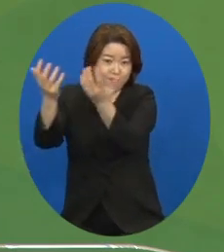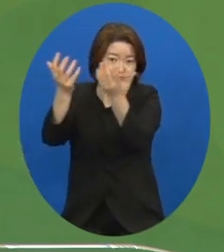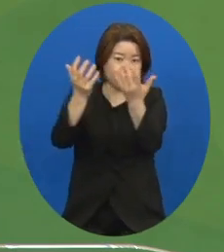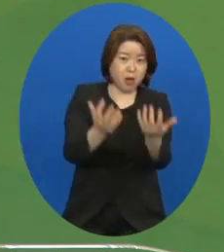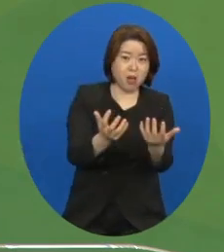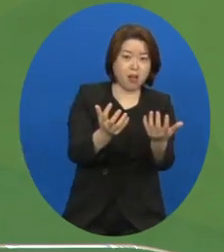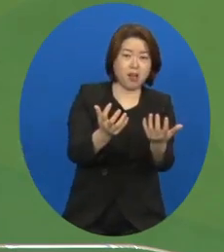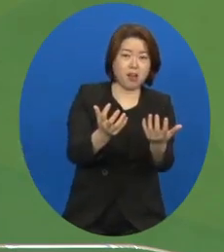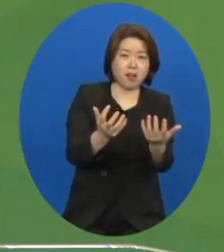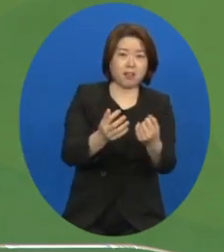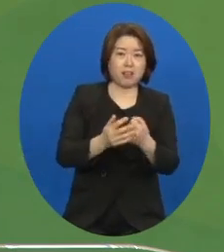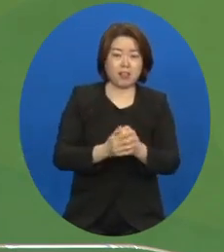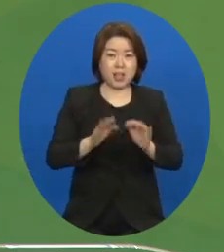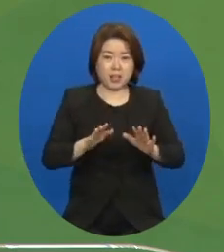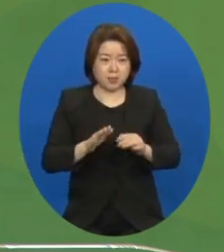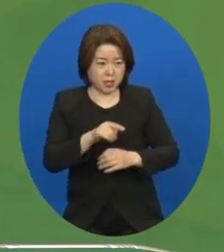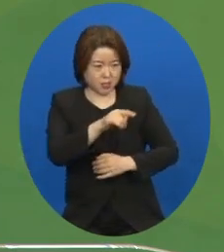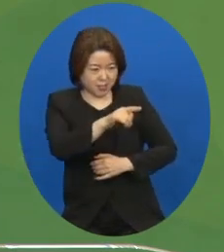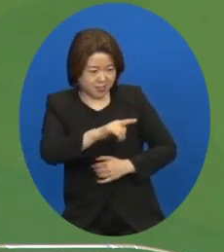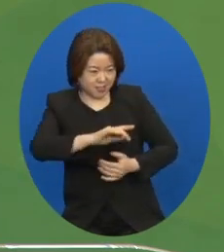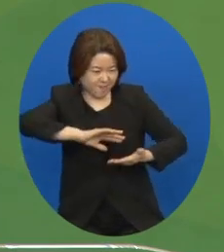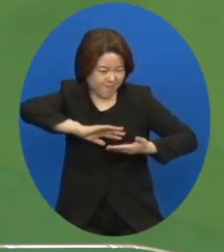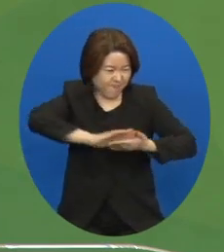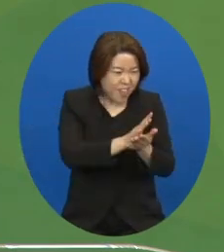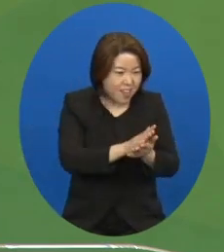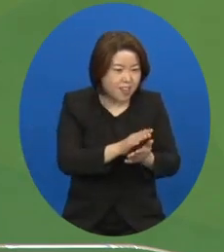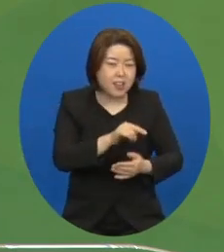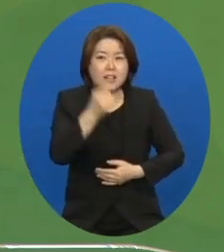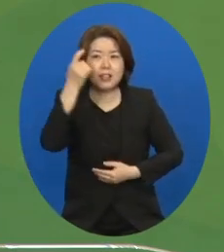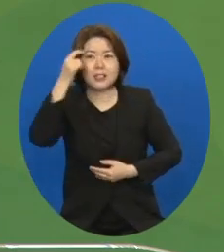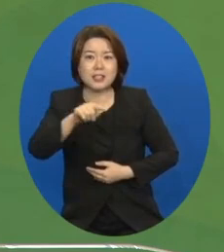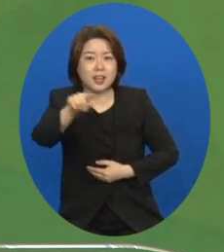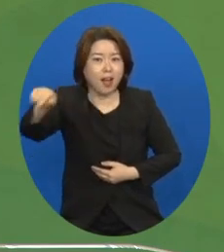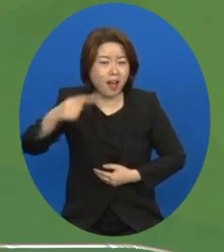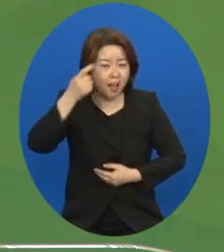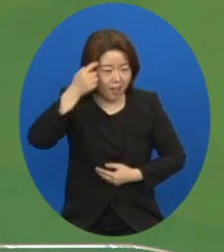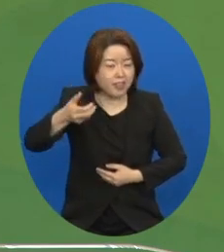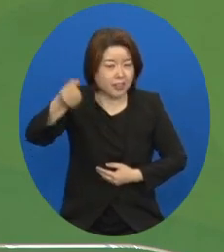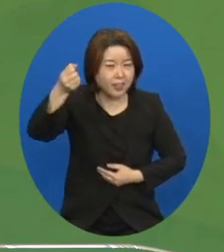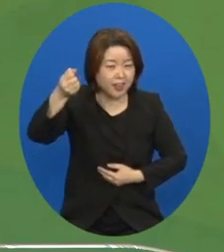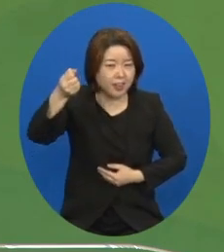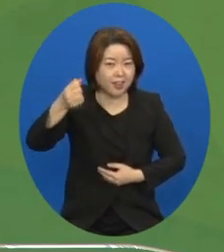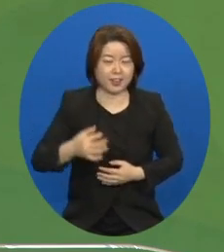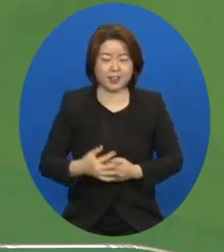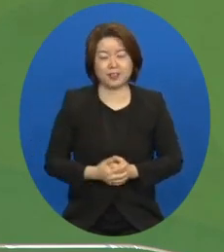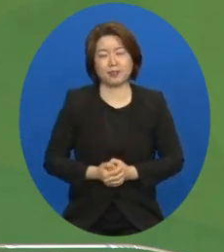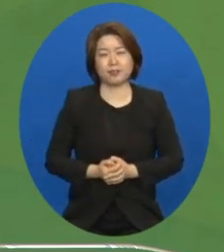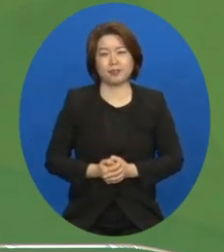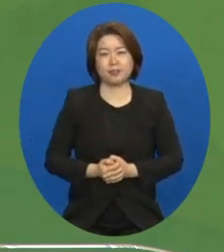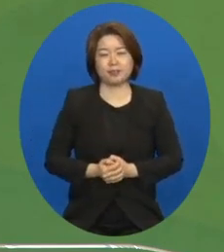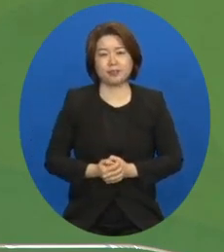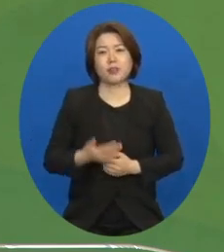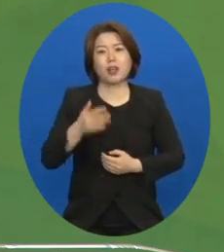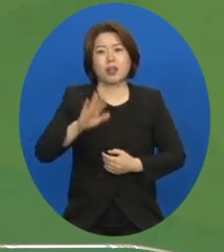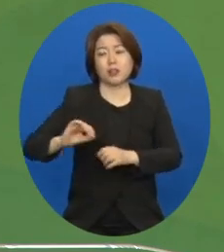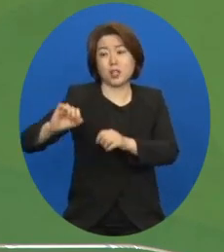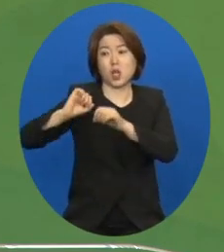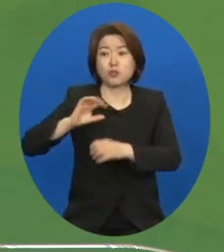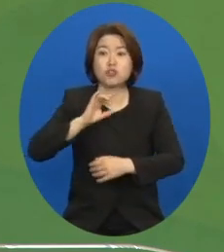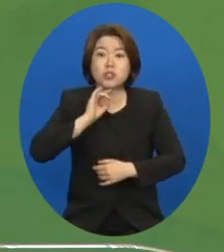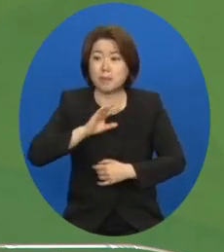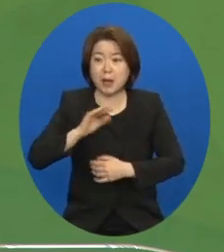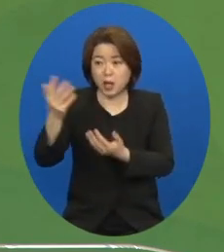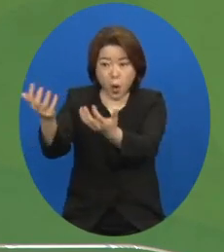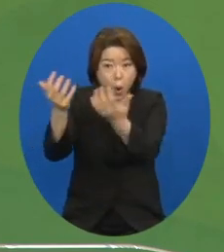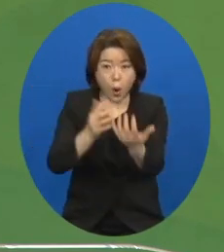거예요. 아주 이번에 끝장을 보겠다. 그들 생각에는 그렇게 생각했겠죠. 그런데 군사만 나온 게